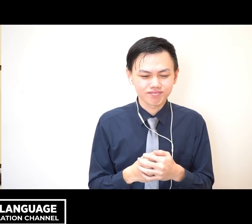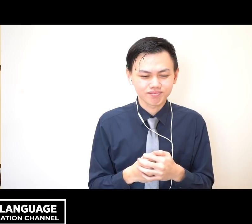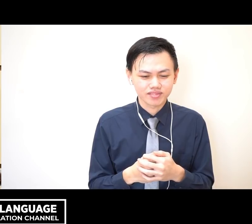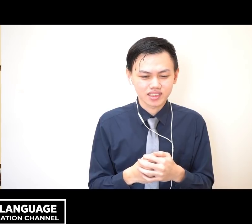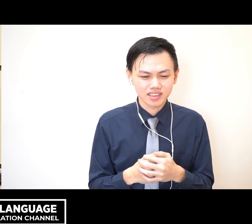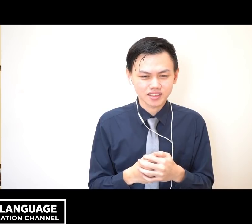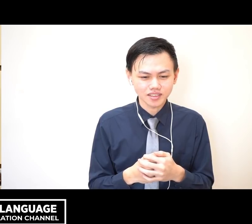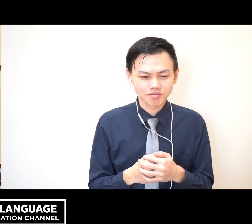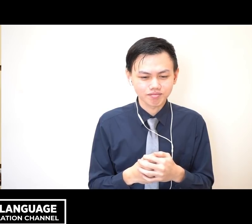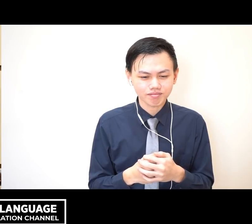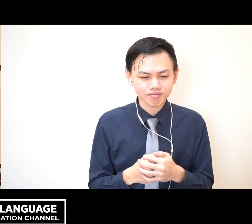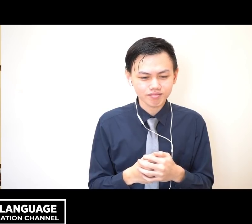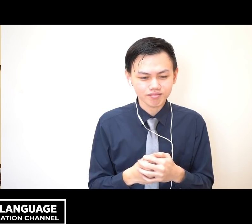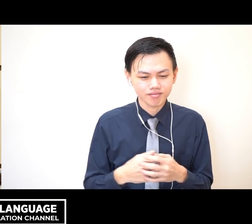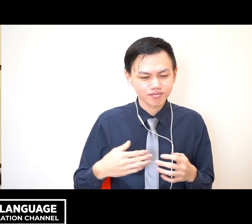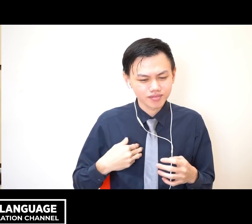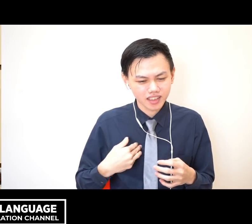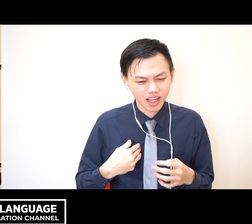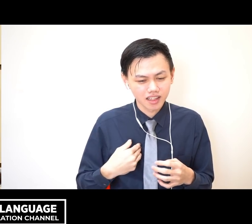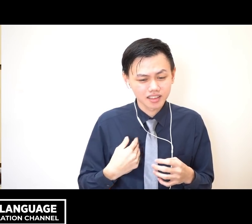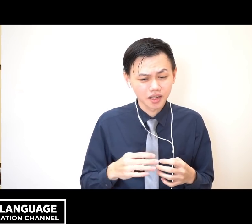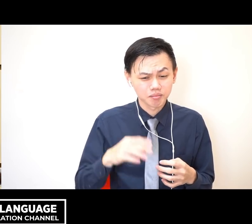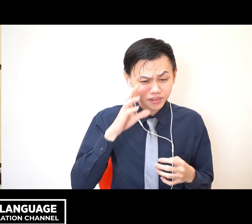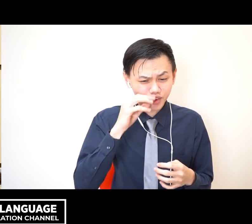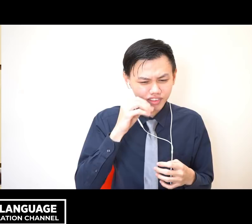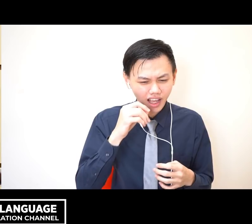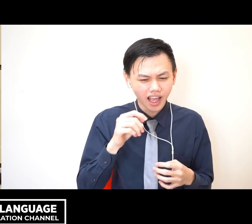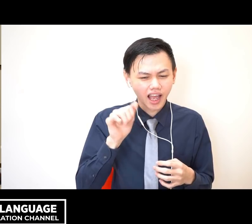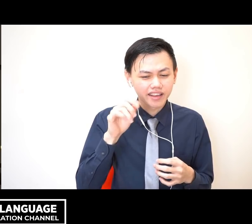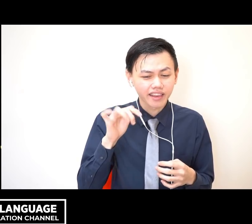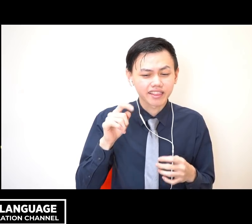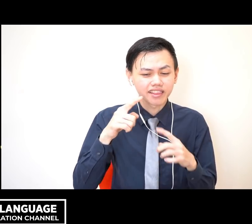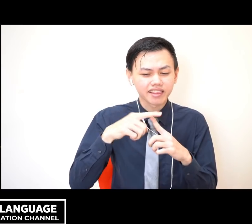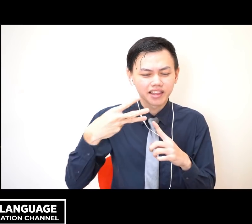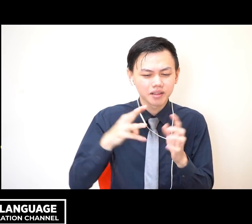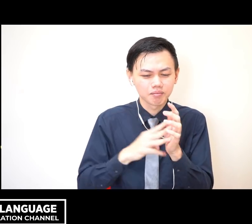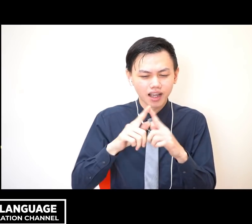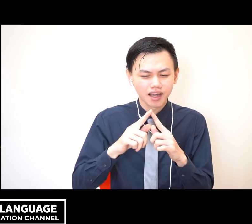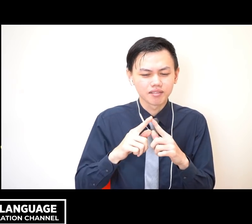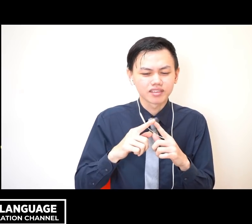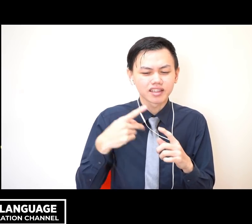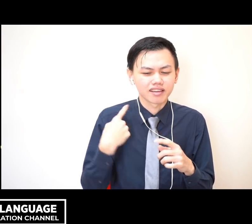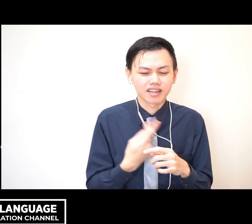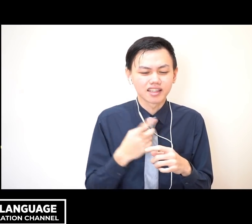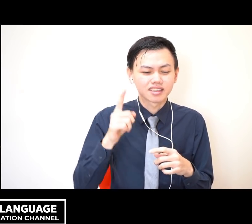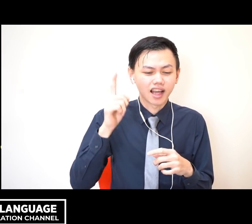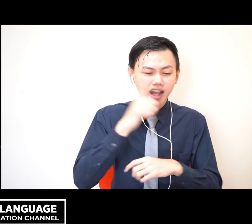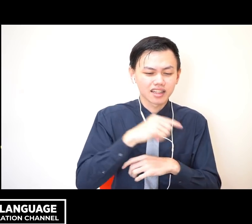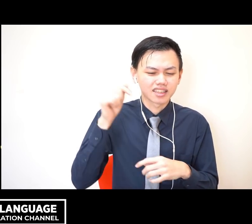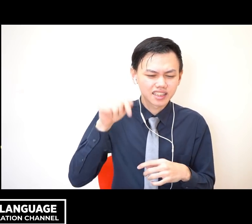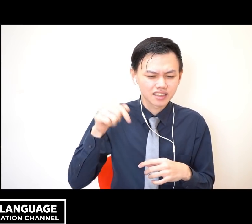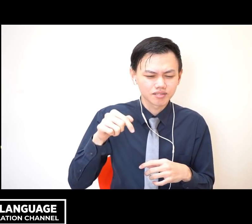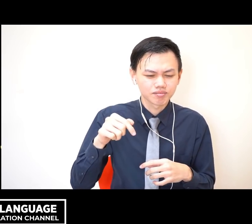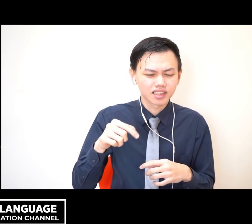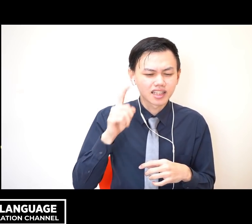1 Yohanes tadi mengatakan ayat tema kita hari ini. Nyatalah kasih yang luar biasa itu. Kasih yang luar